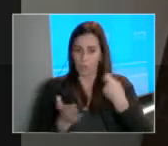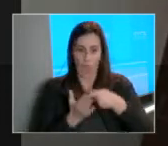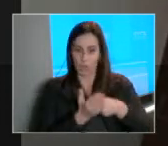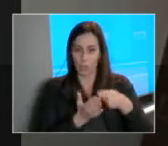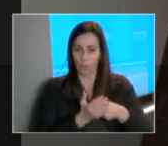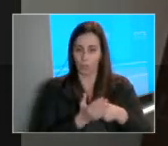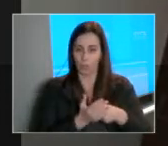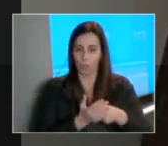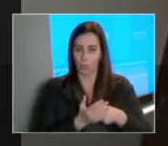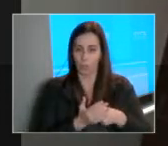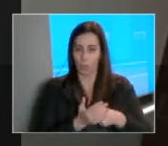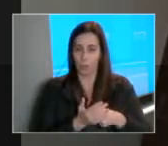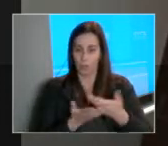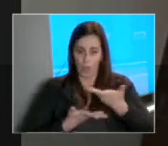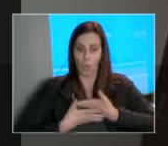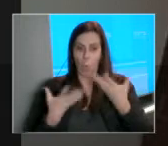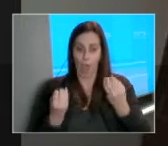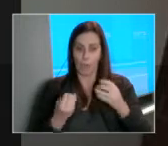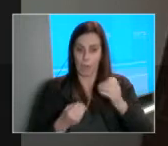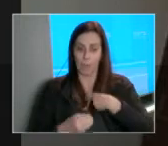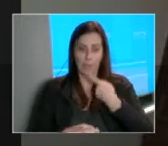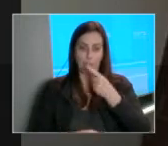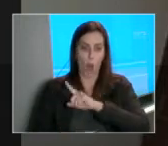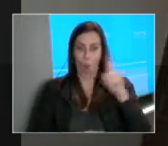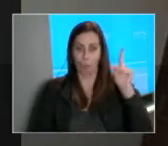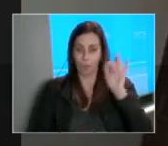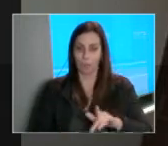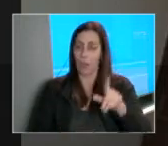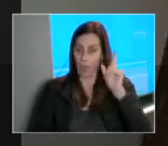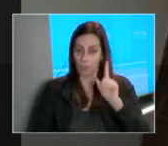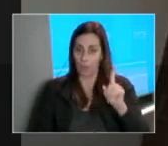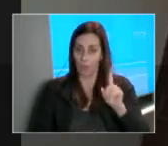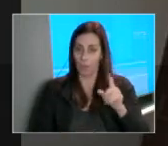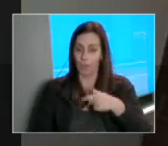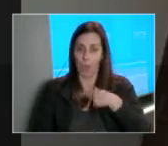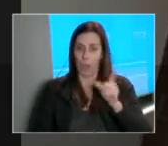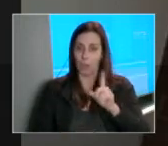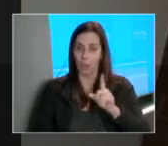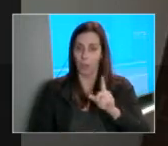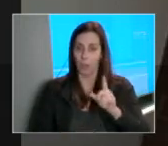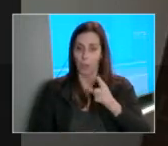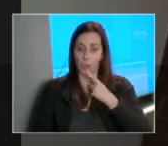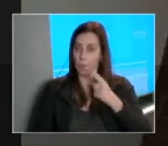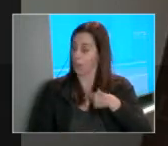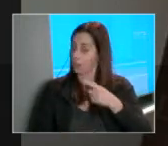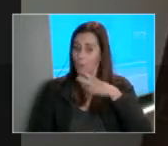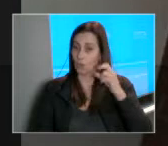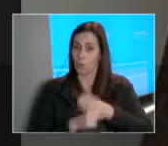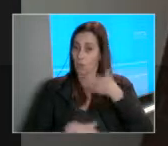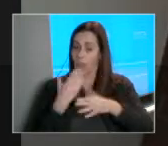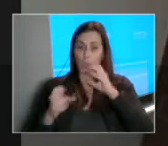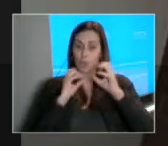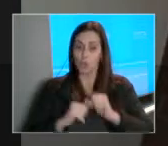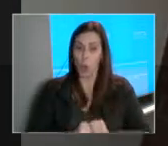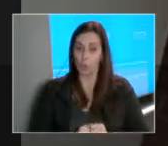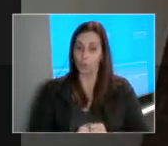כנסות שירעיפו עליי בשפע אם אני אתנגד. אבל אני לא הבטחתי לא לעשות בלגן